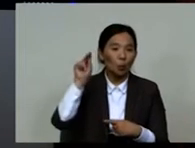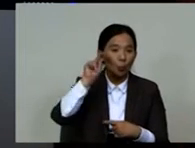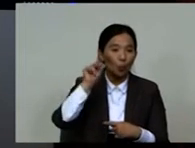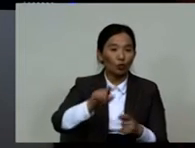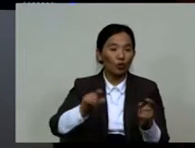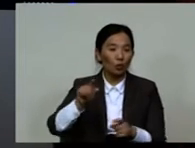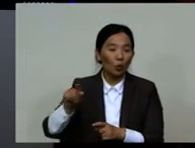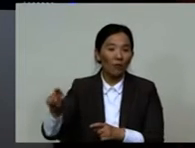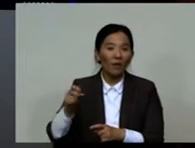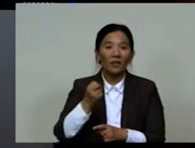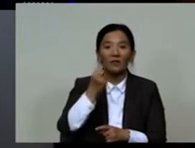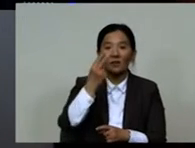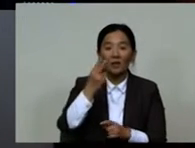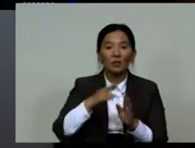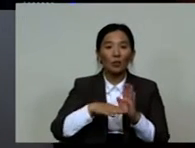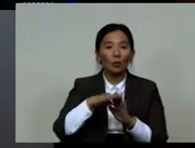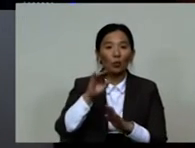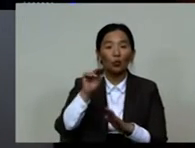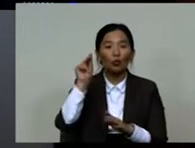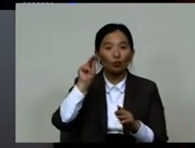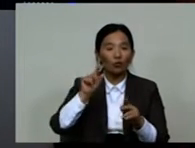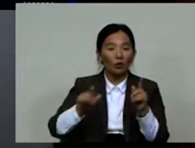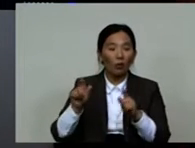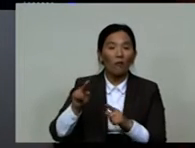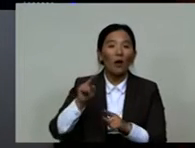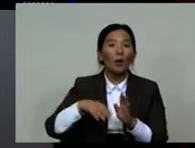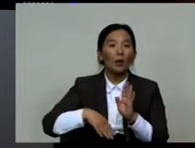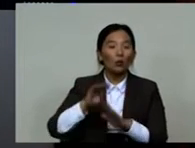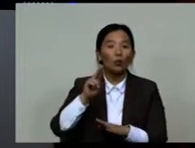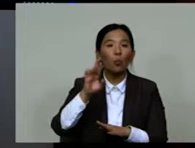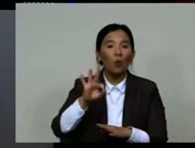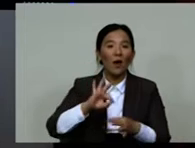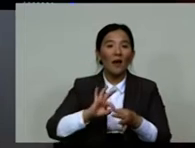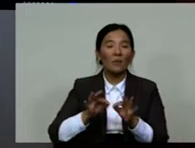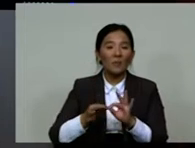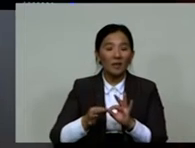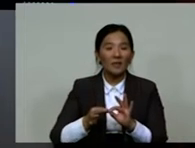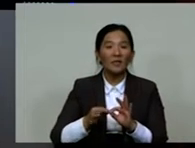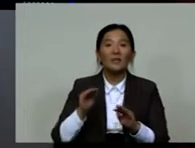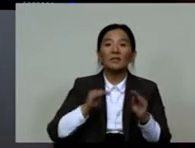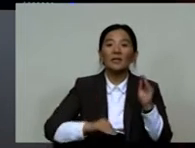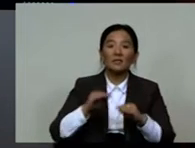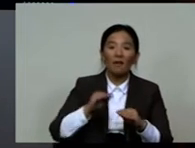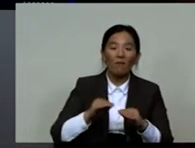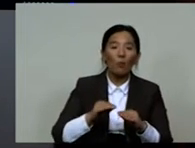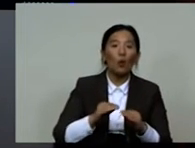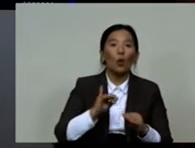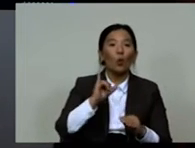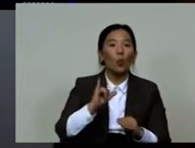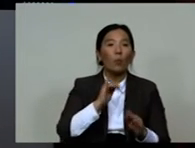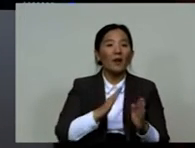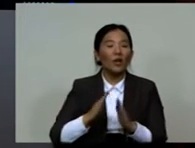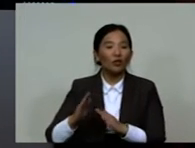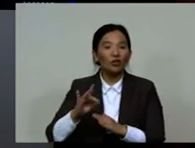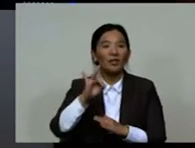учеников, 12 лучших учеников по Олимпиаде. Составим упорядоченный ряд. Тут у